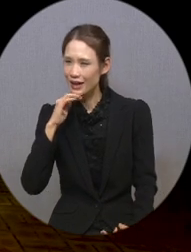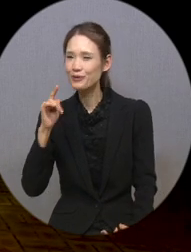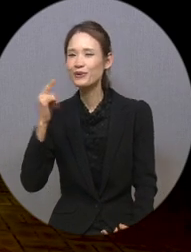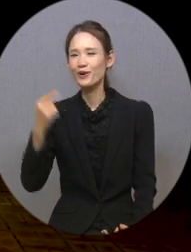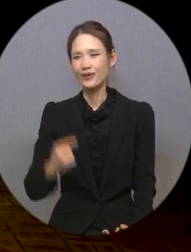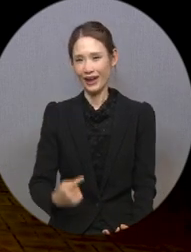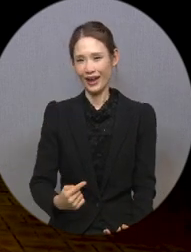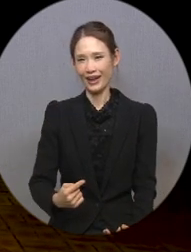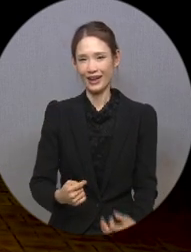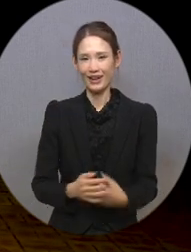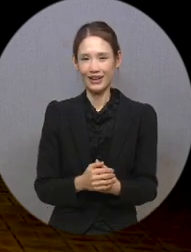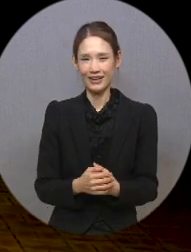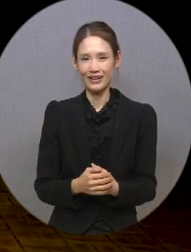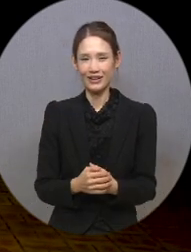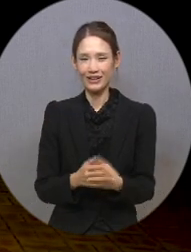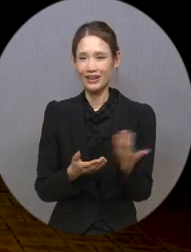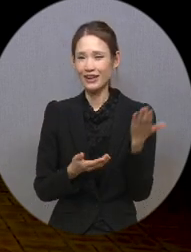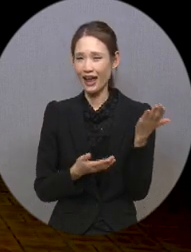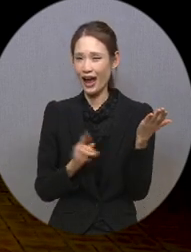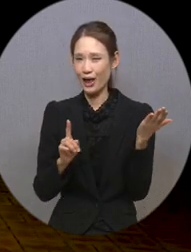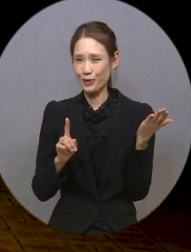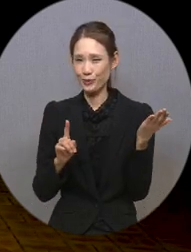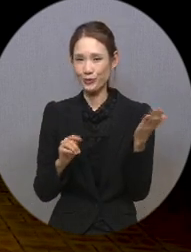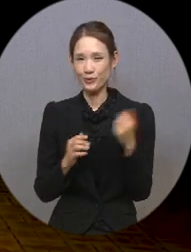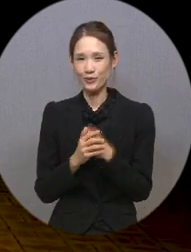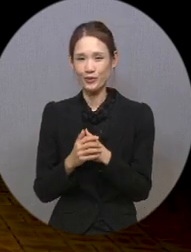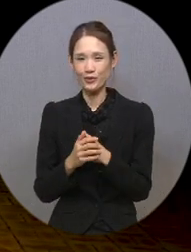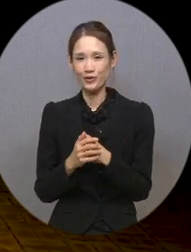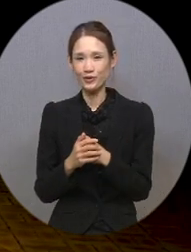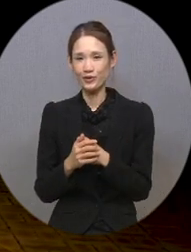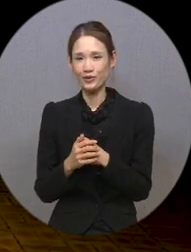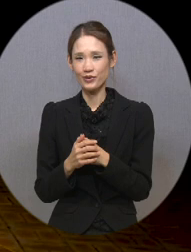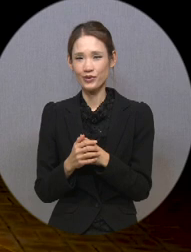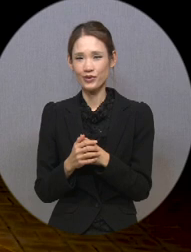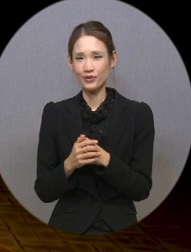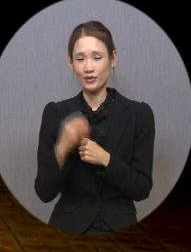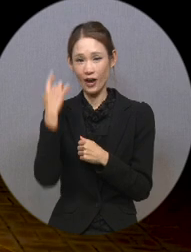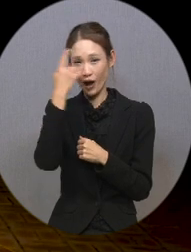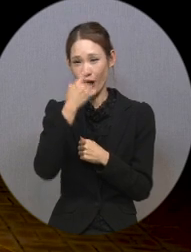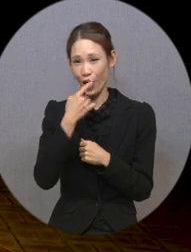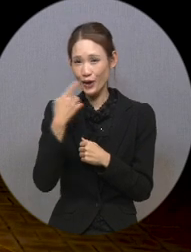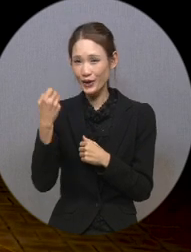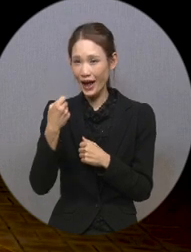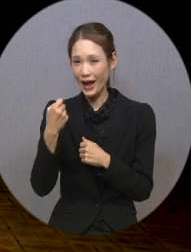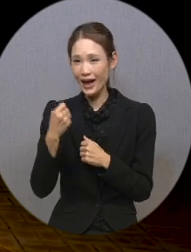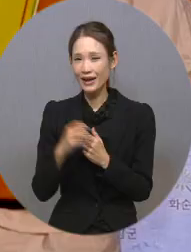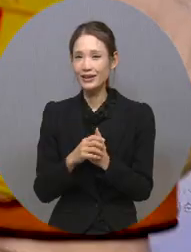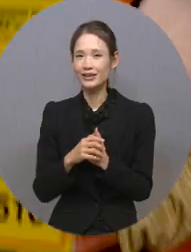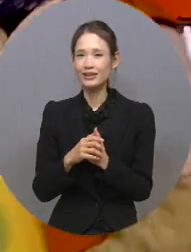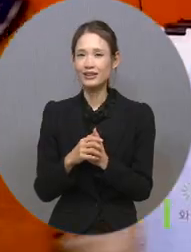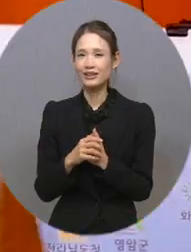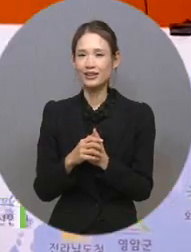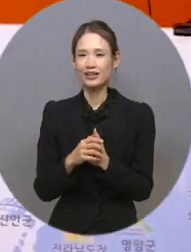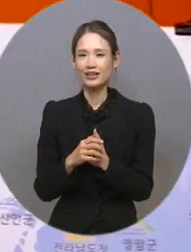나왔느냐? 자, 제가 뭘 가지고 나왔느냐? 네 얼굴 가져온겨? 예? 아니 저 얼굴